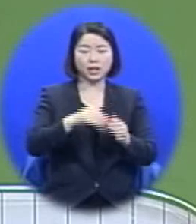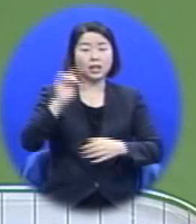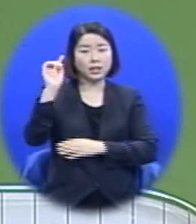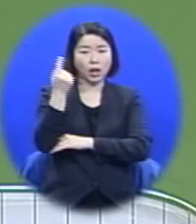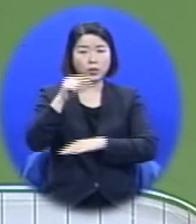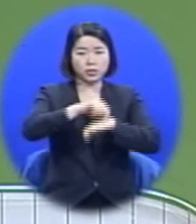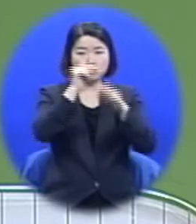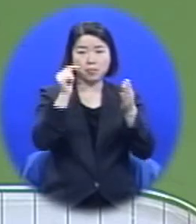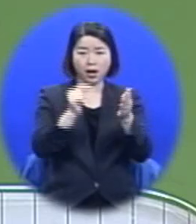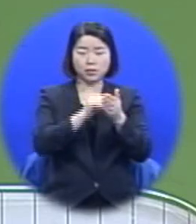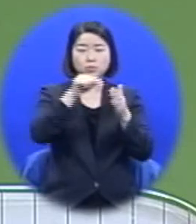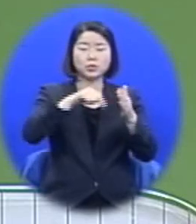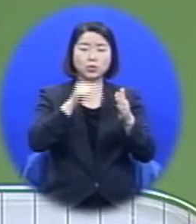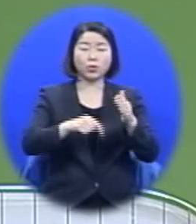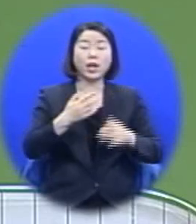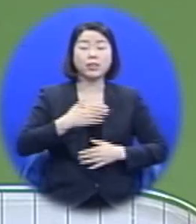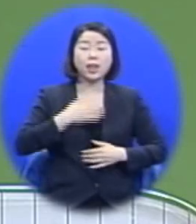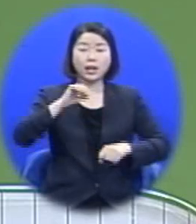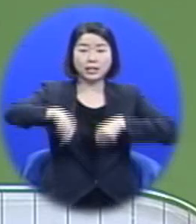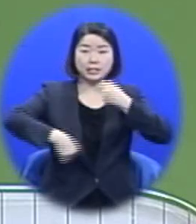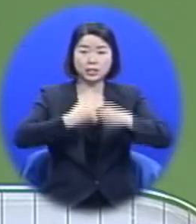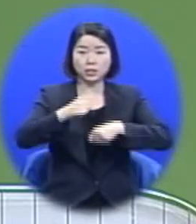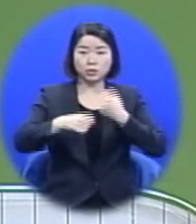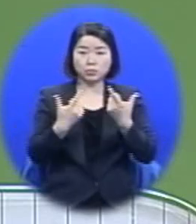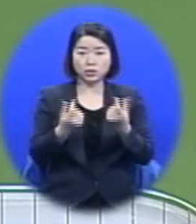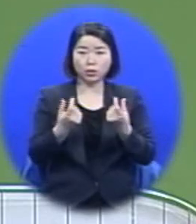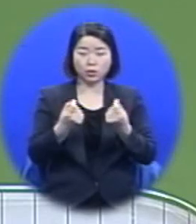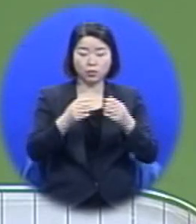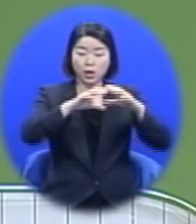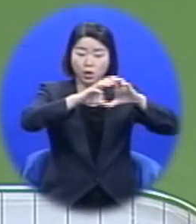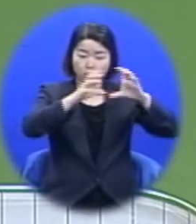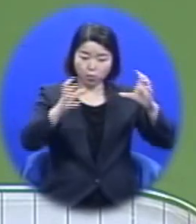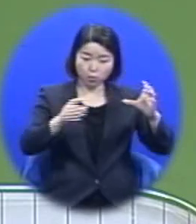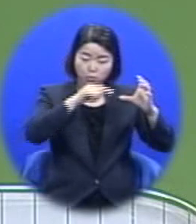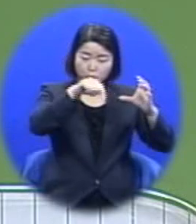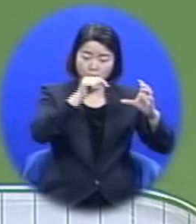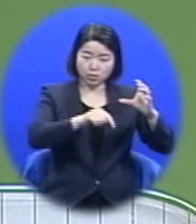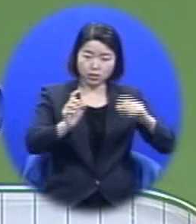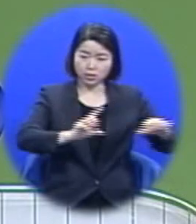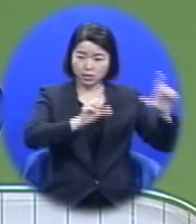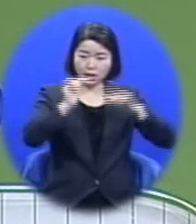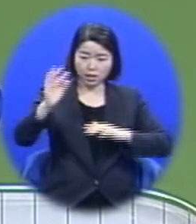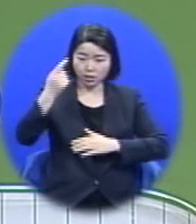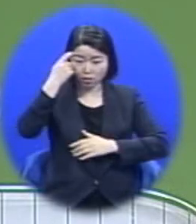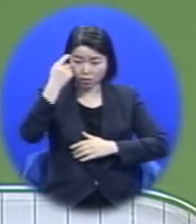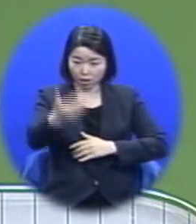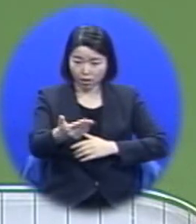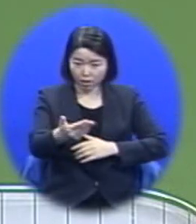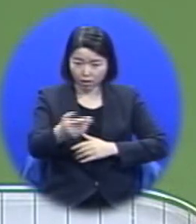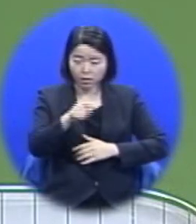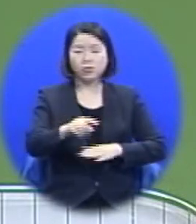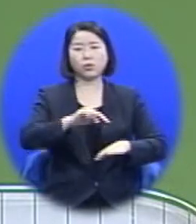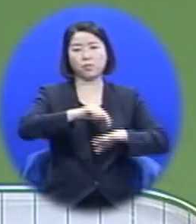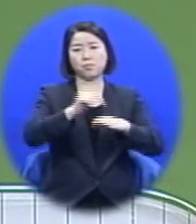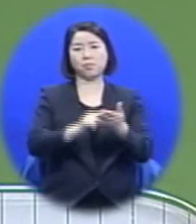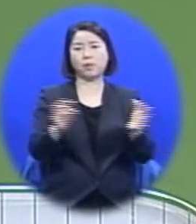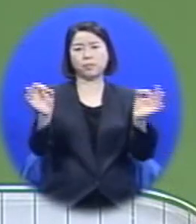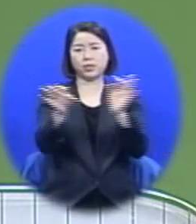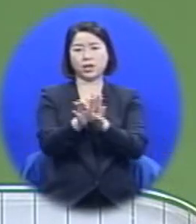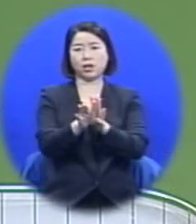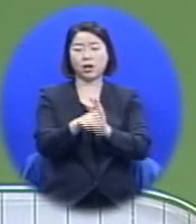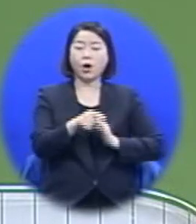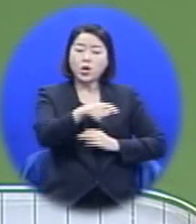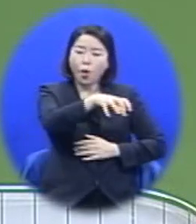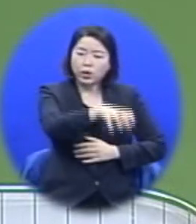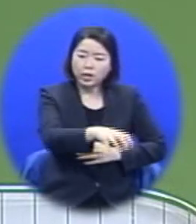마음속에 내가 짐승처럼 이렇게 동굴에서 살아야 된단 말이야 이런 생각이 없어졌어요 여기가 하나님이